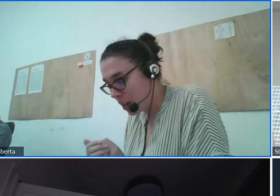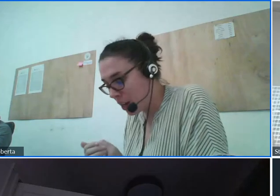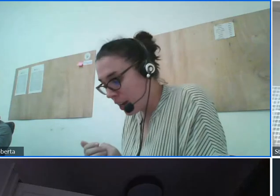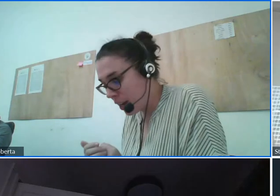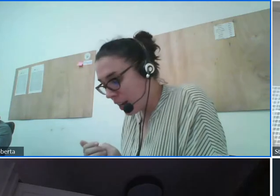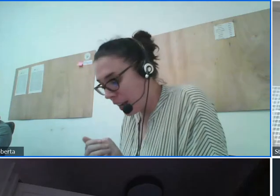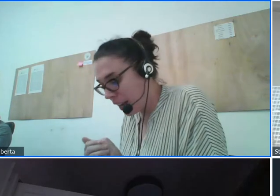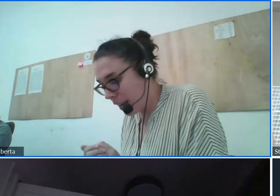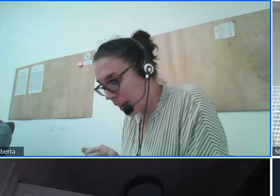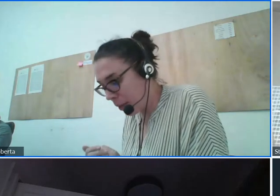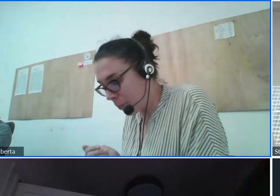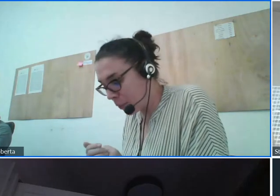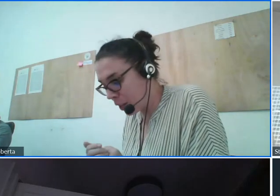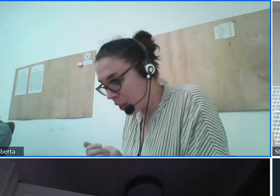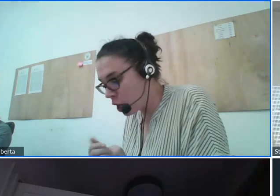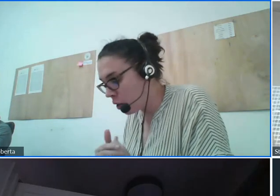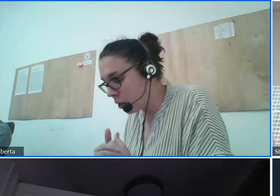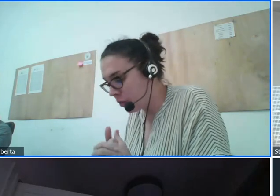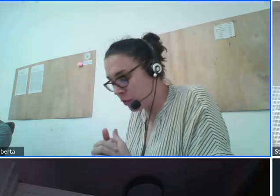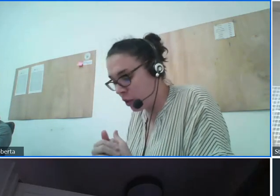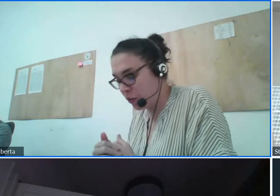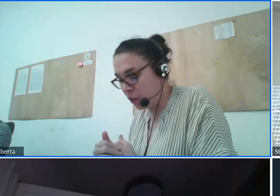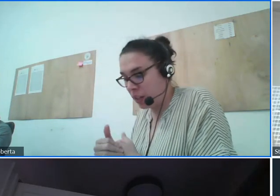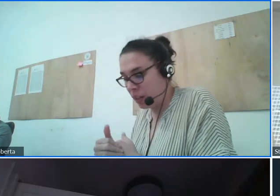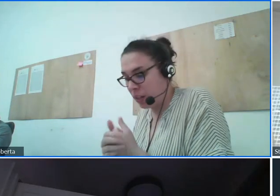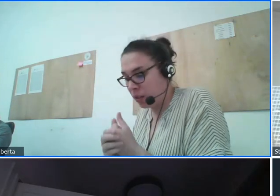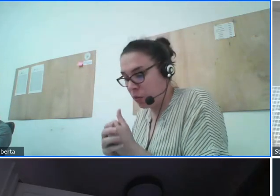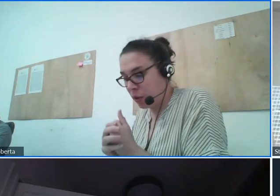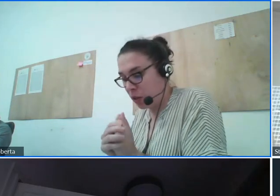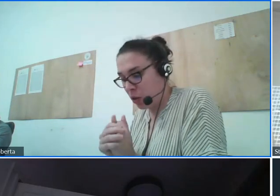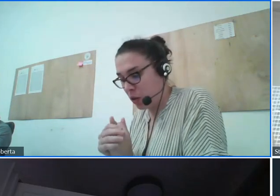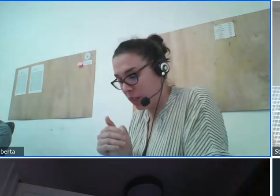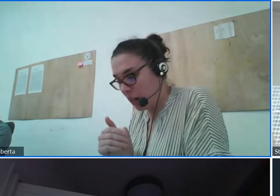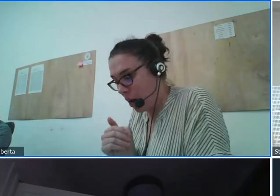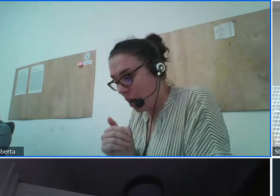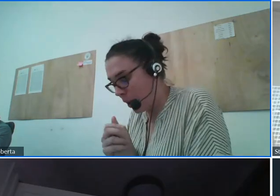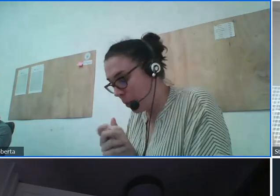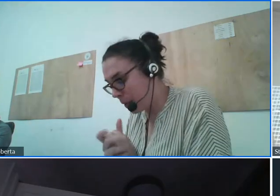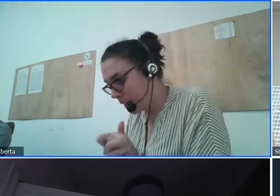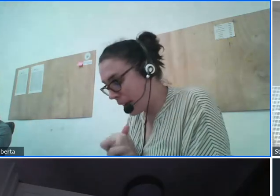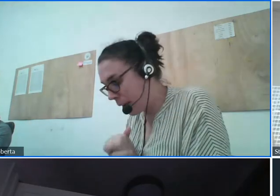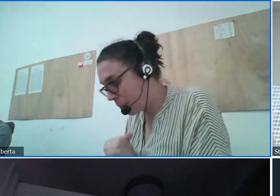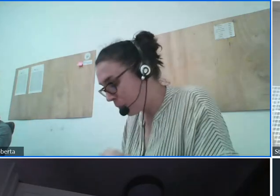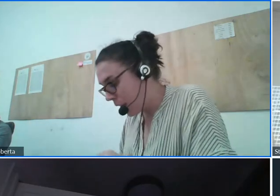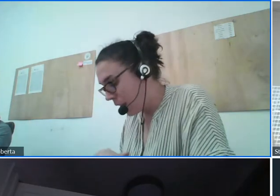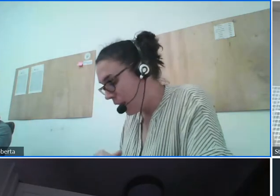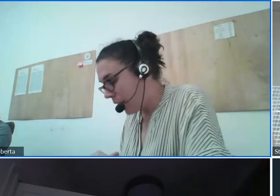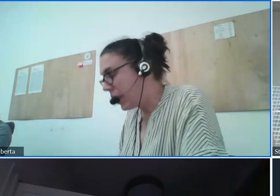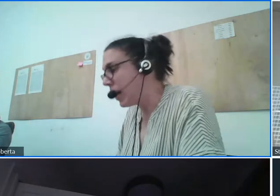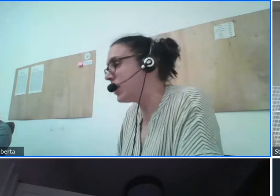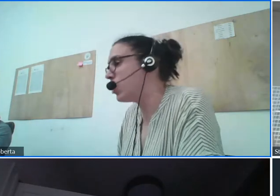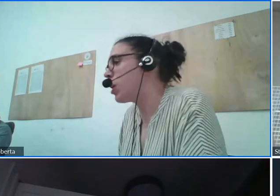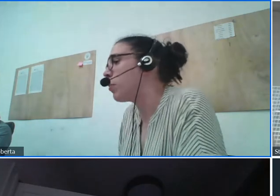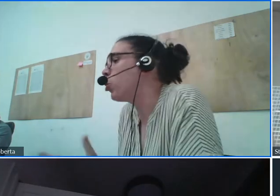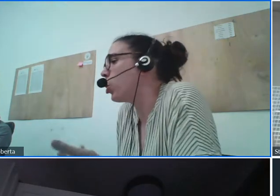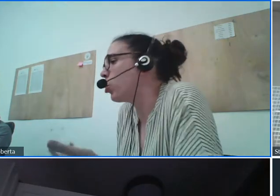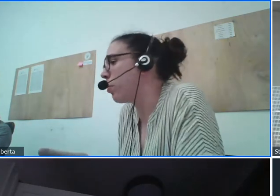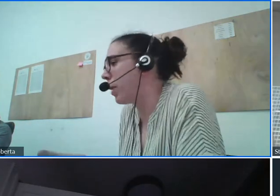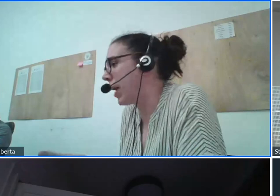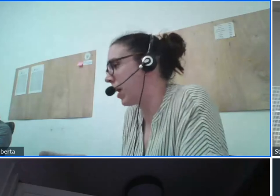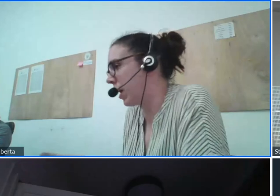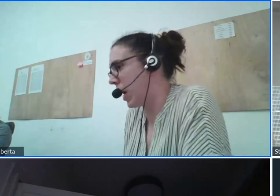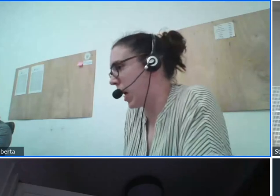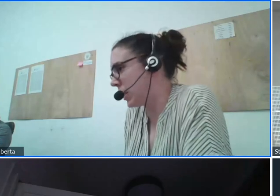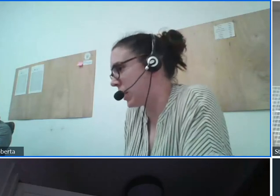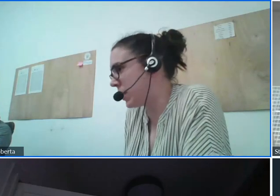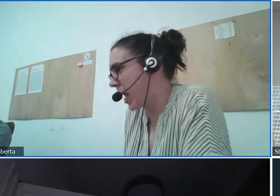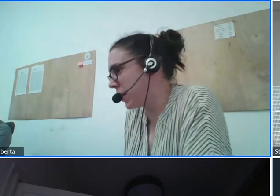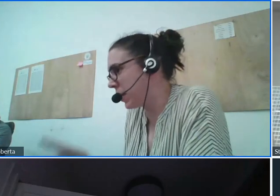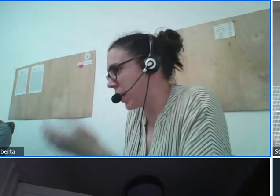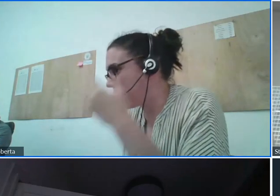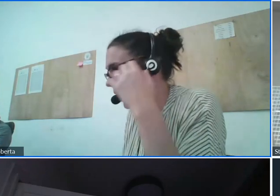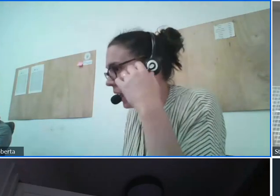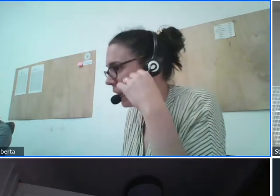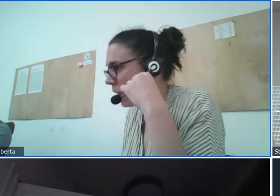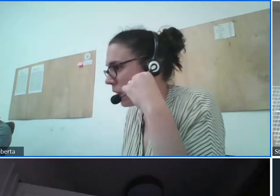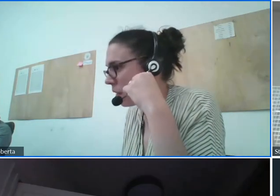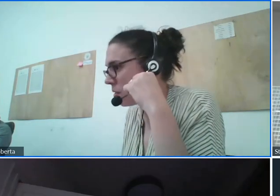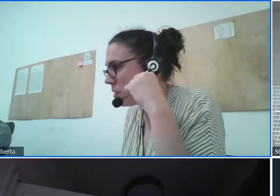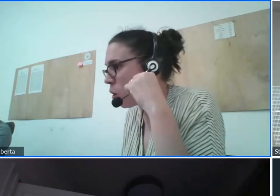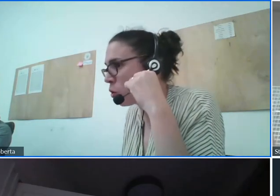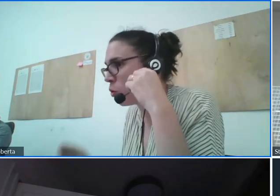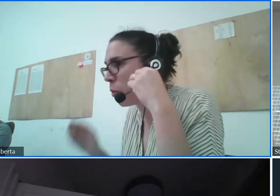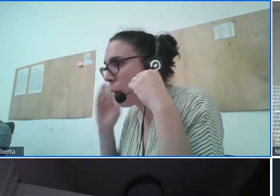impegni. E, no, io volevo chiederti una cosa, Laura, perché diciamo noi come azienda